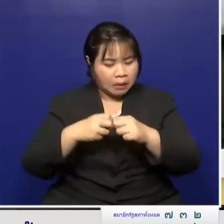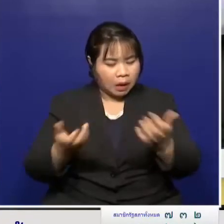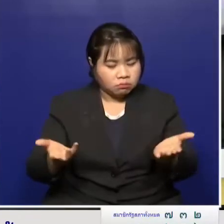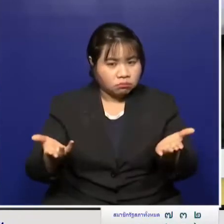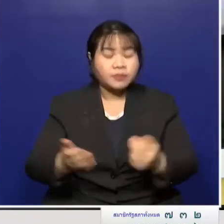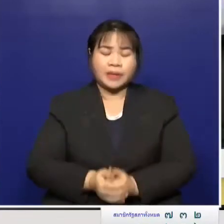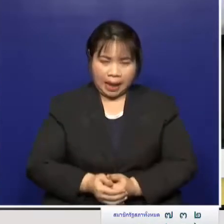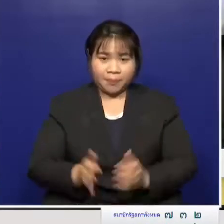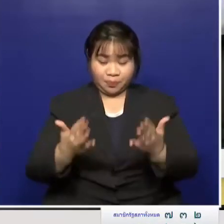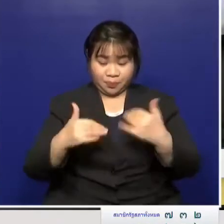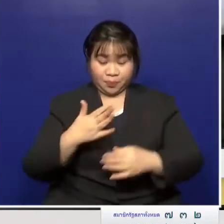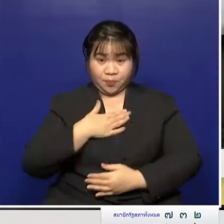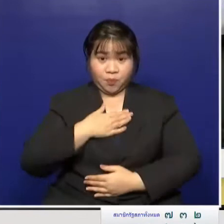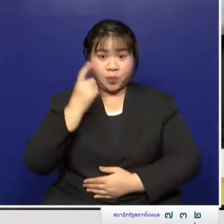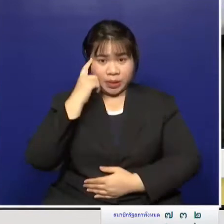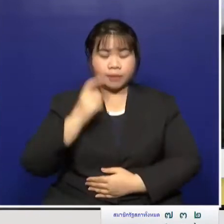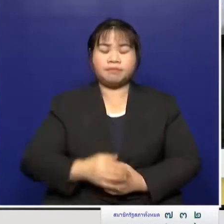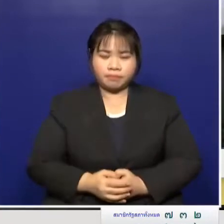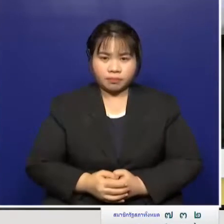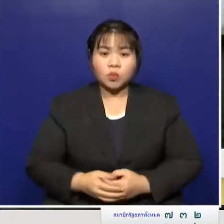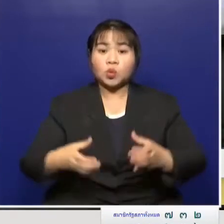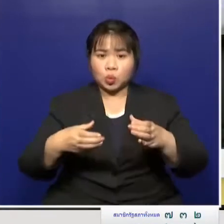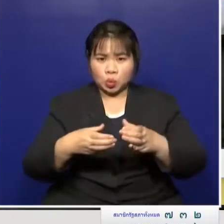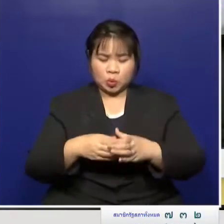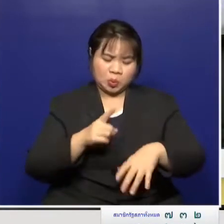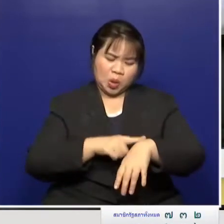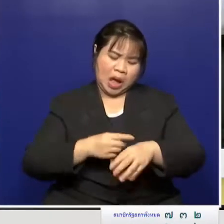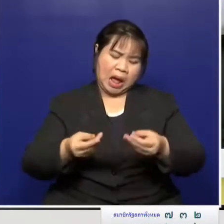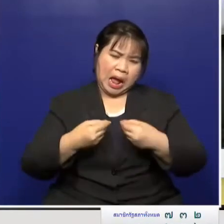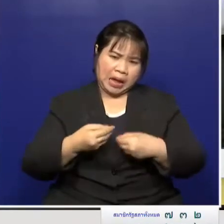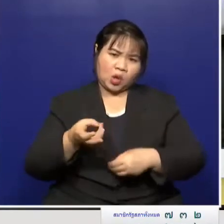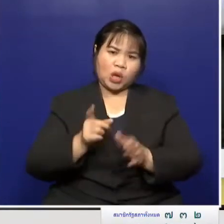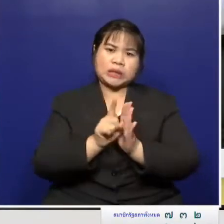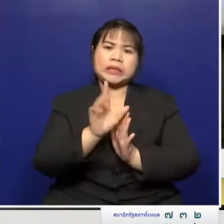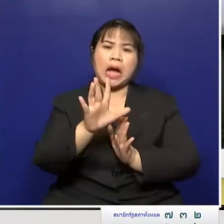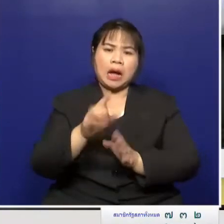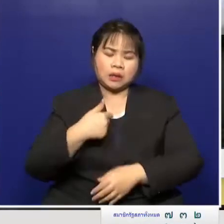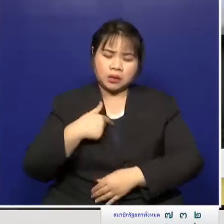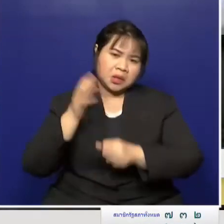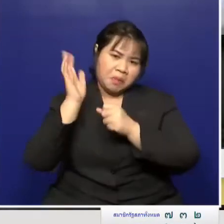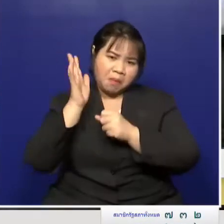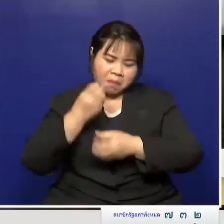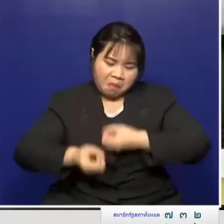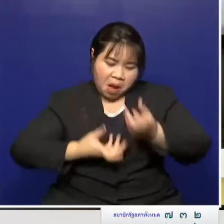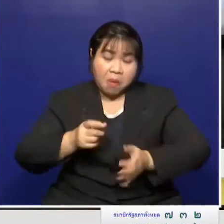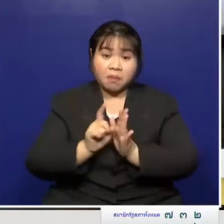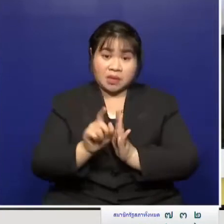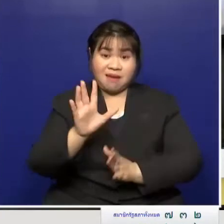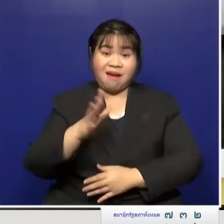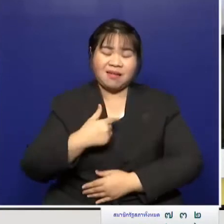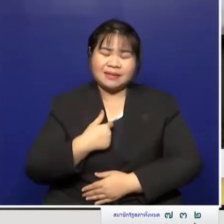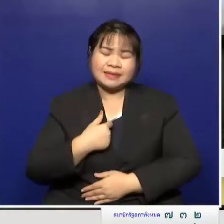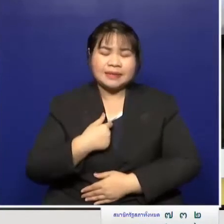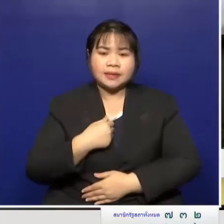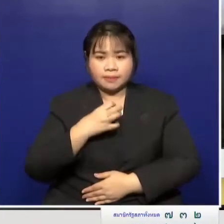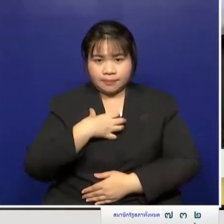แตสำหรบคามคดเห็ของผมนะครับึ่งทั้งพักก็ให้เวลาน้อยแล้เกินครั ไม่เกินห้าราทีที่จะแดงความคดเห็นนะครับในส่วนนี้ผม